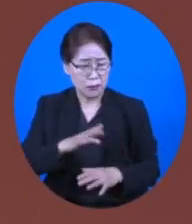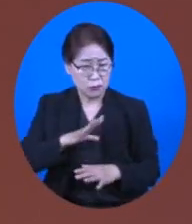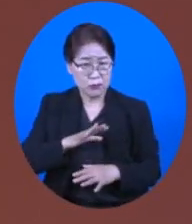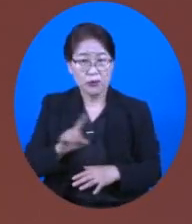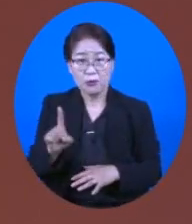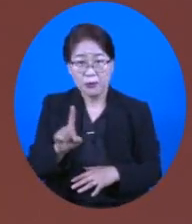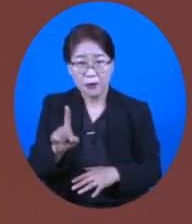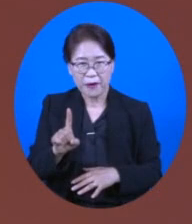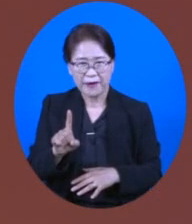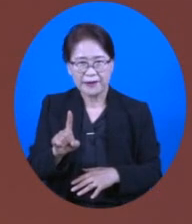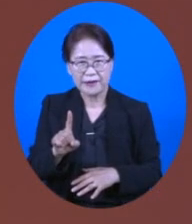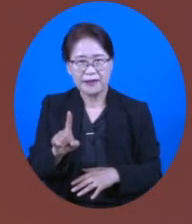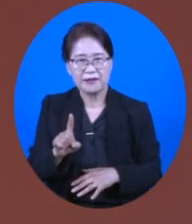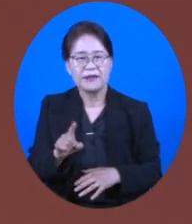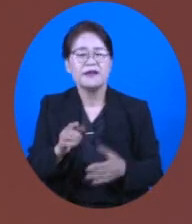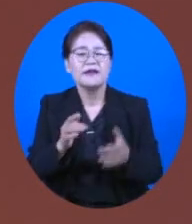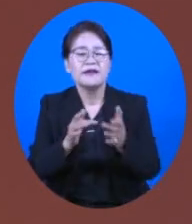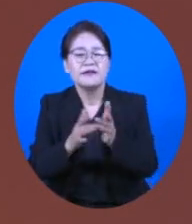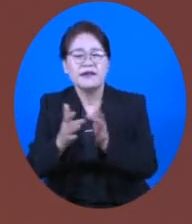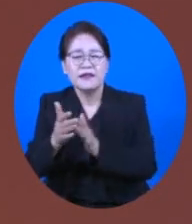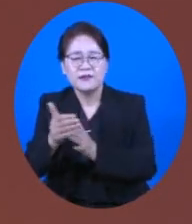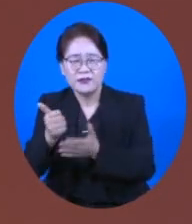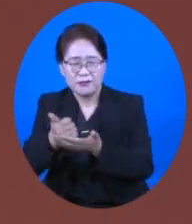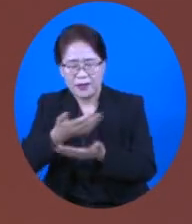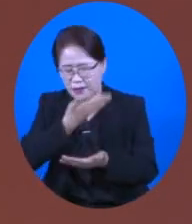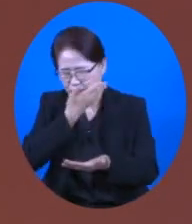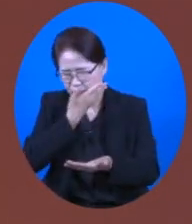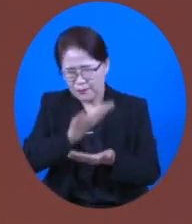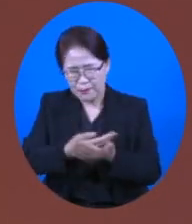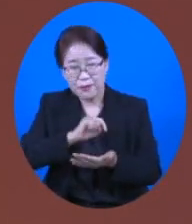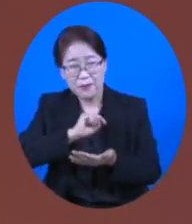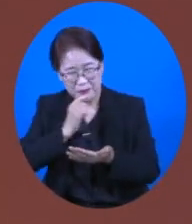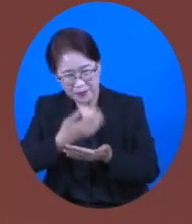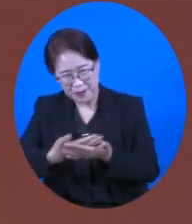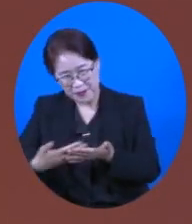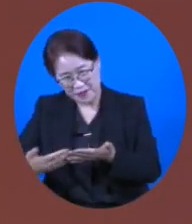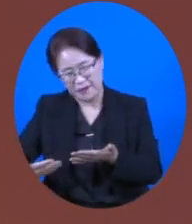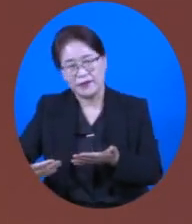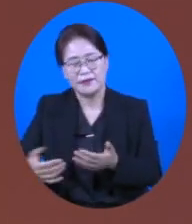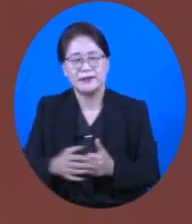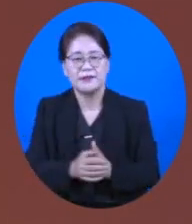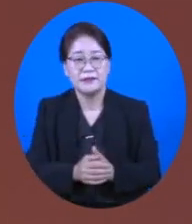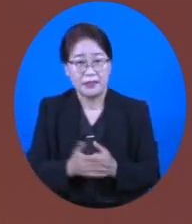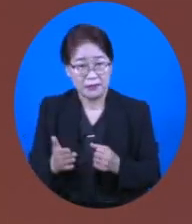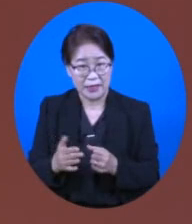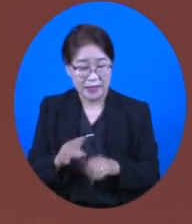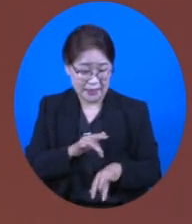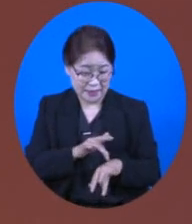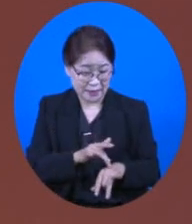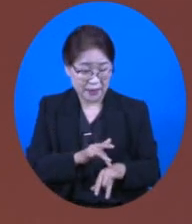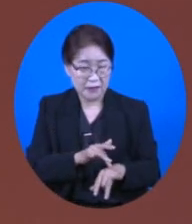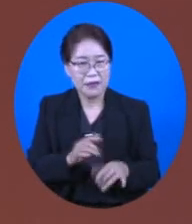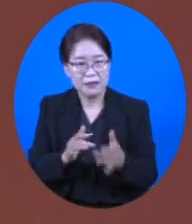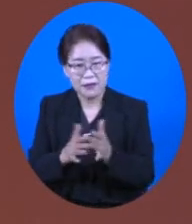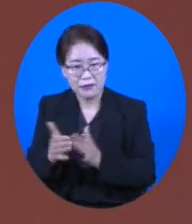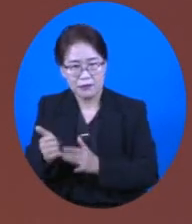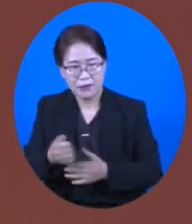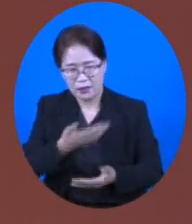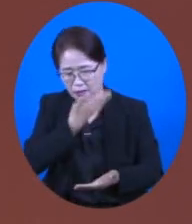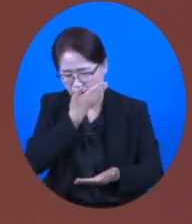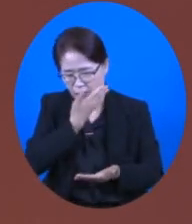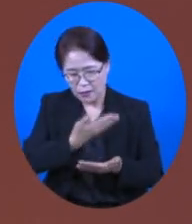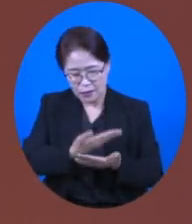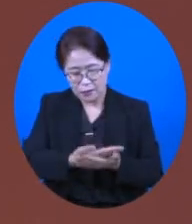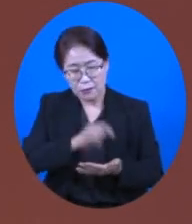게 예수님의 보혈입니다. 그래서 마귀는 예수님의 보혈을 얼마나 무서워하는지